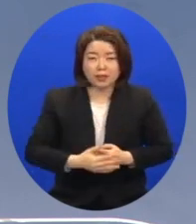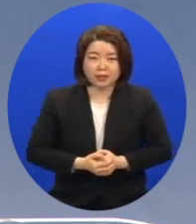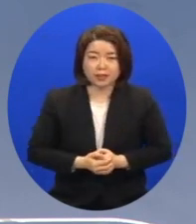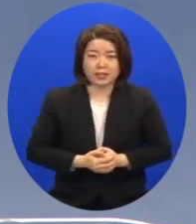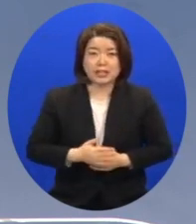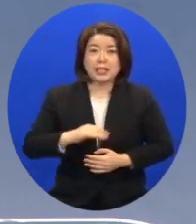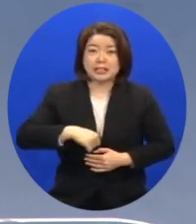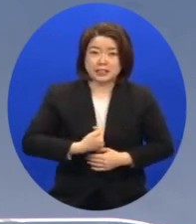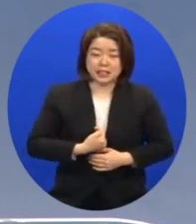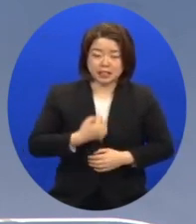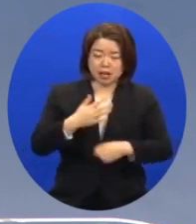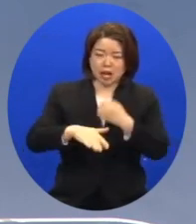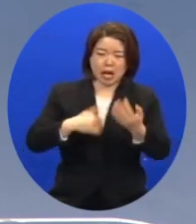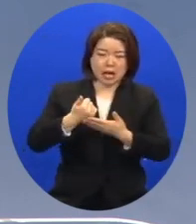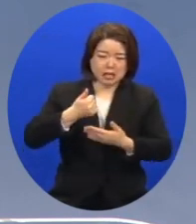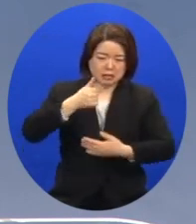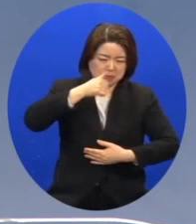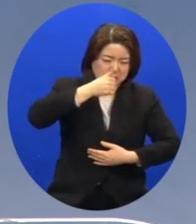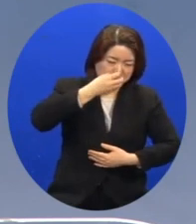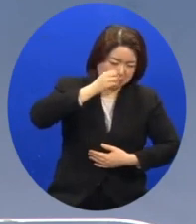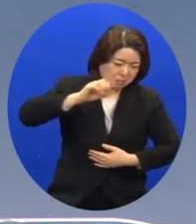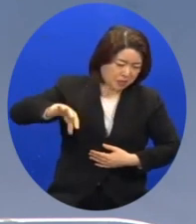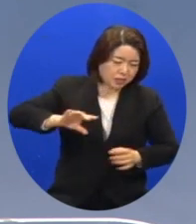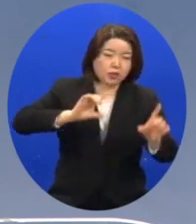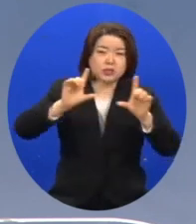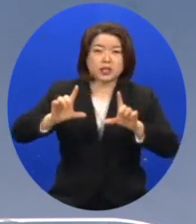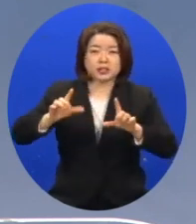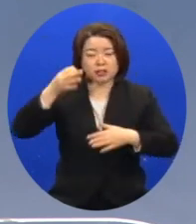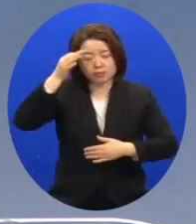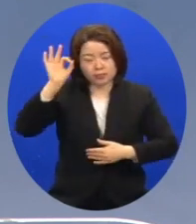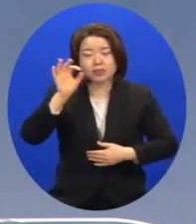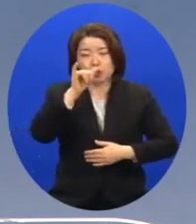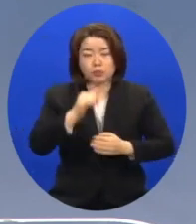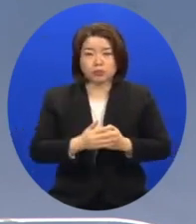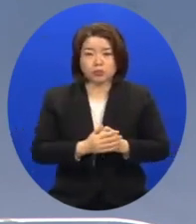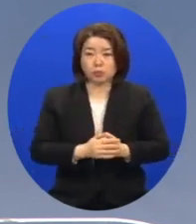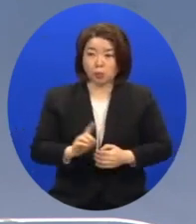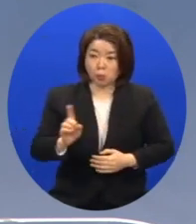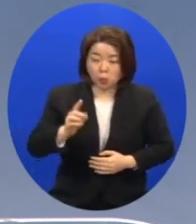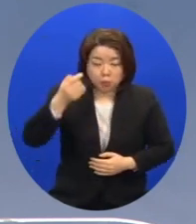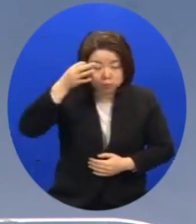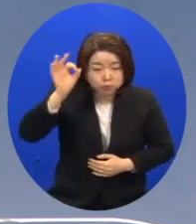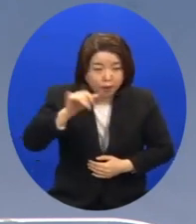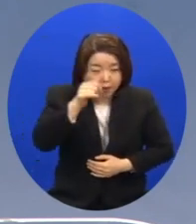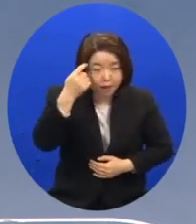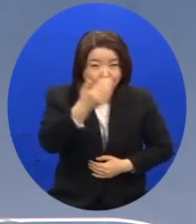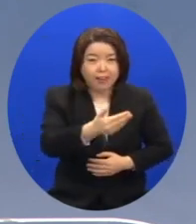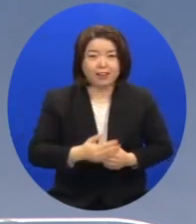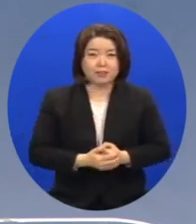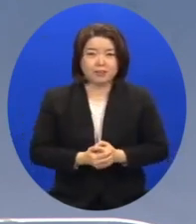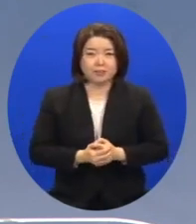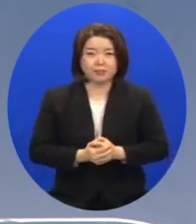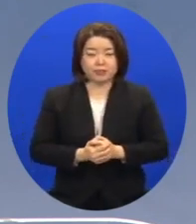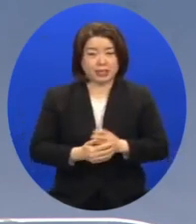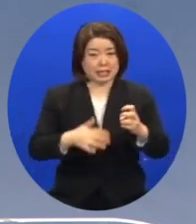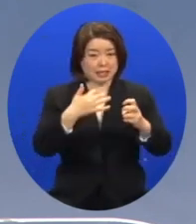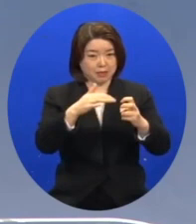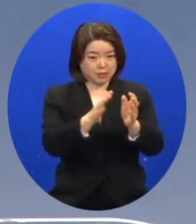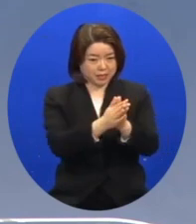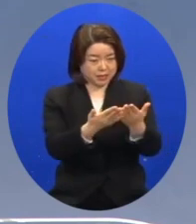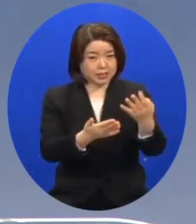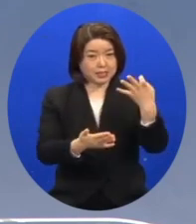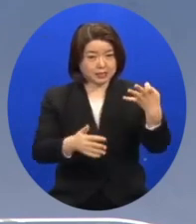하나님을 그동안의 멸시하고 살았다는 것을 깨달았다는 어떻게 걸 깨달았습니다 민수기 14장 을 잃는데